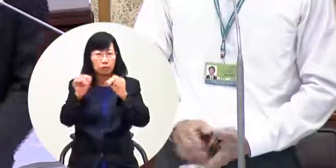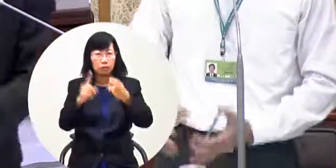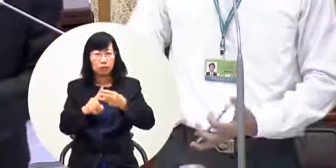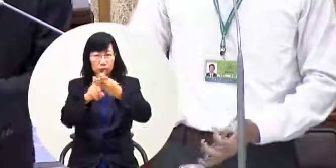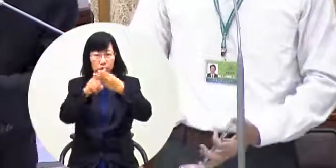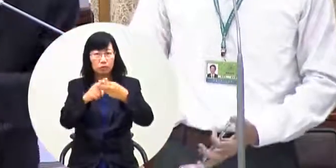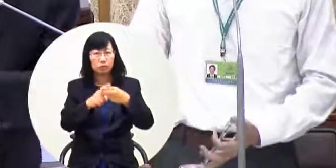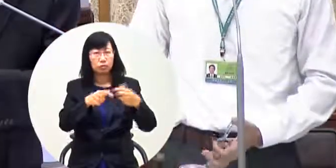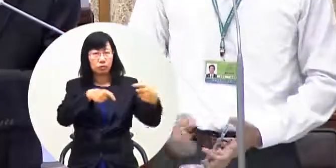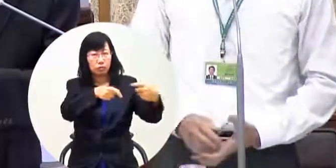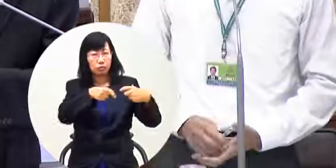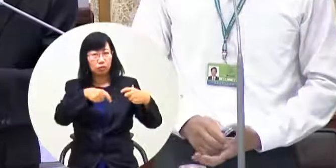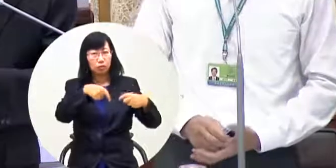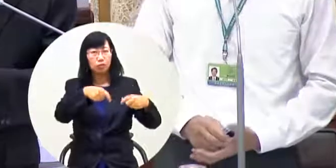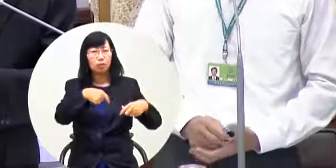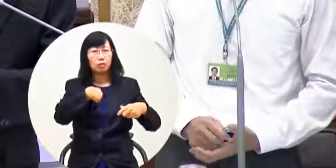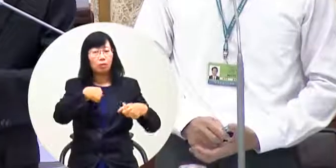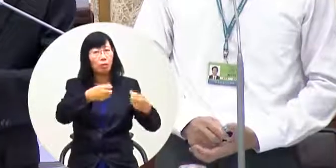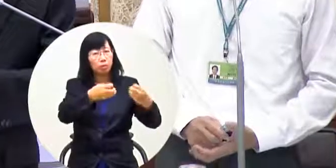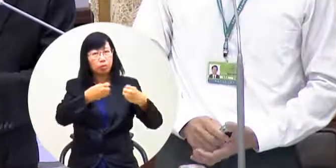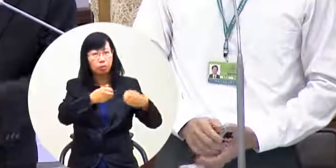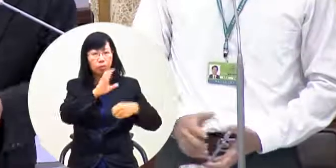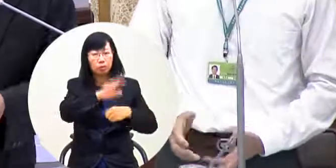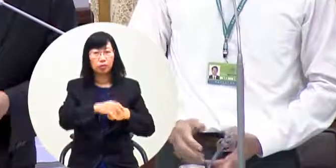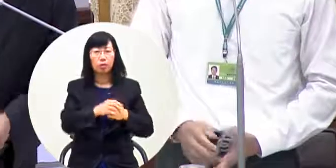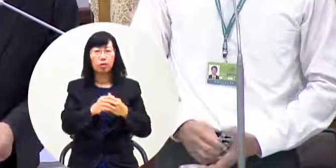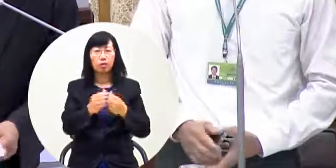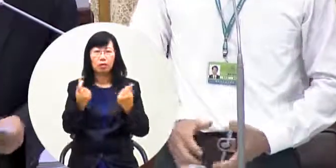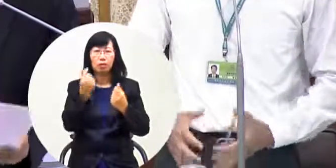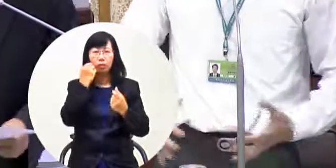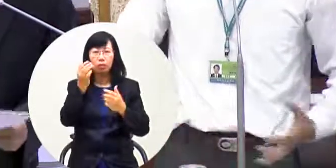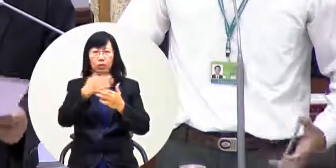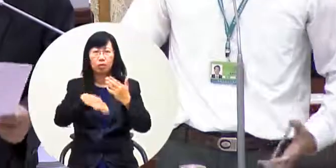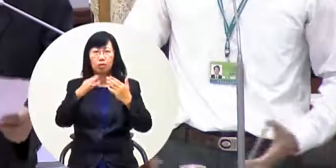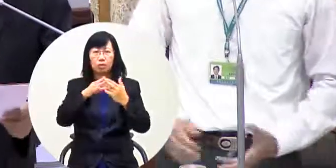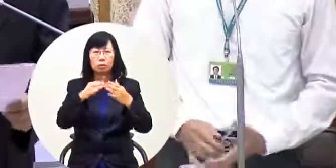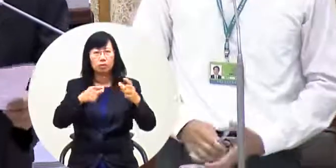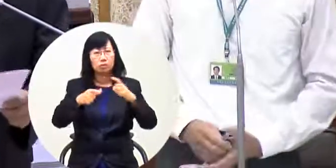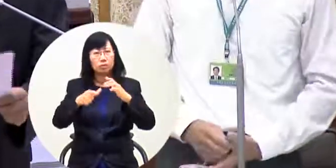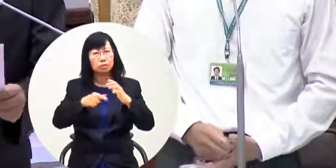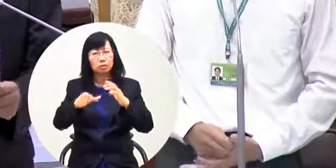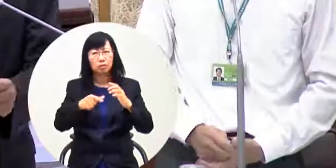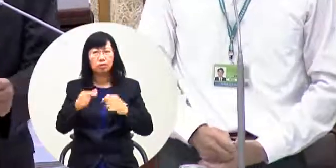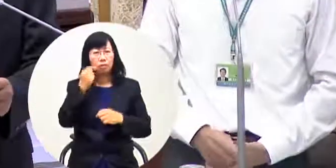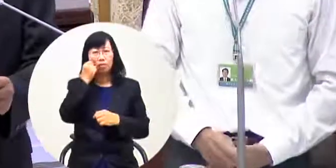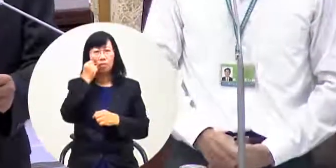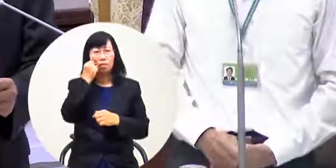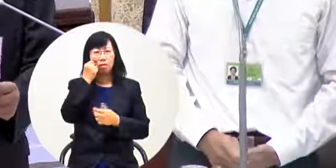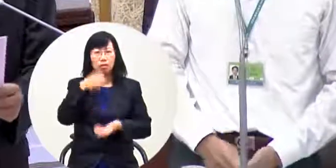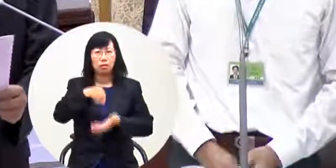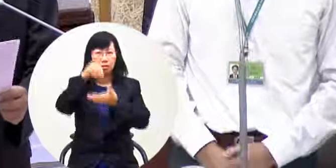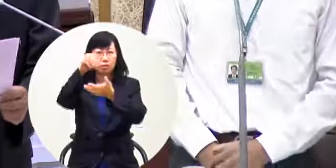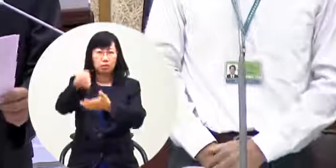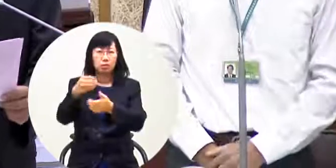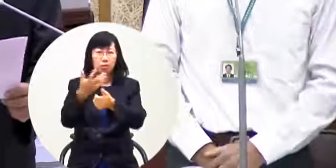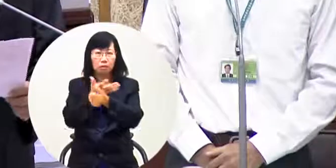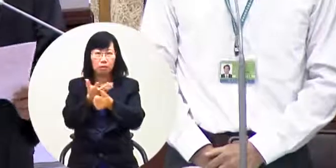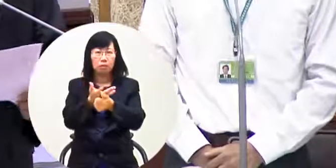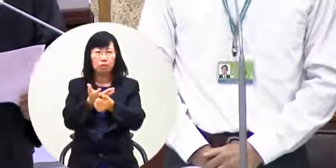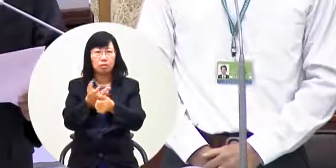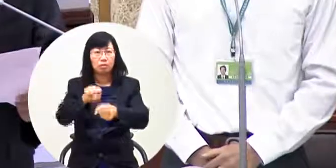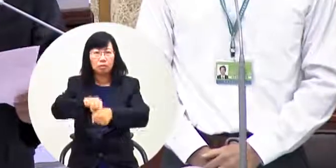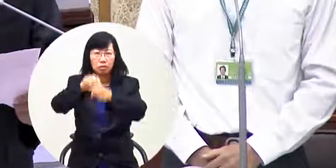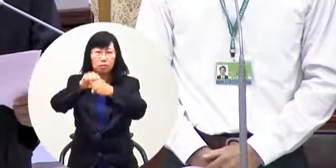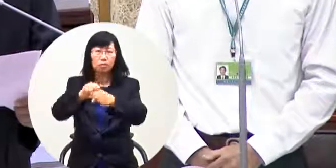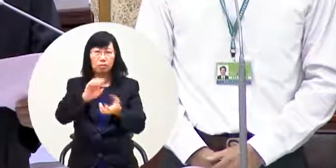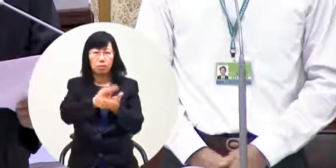提供，像有一些校园，他不愿意提供，我们可能就没办法再提供继续更多的停车场。 不要做半